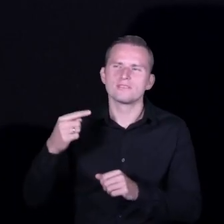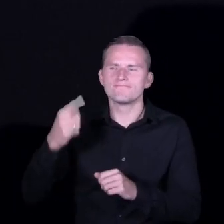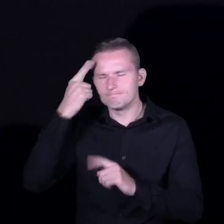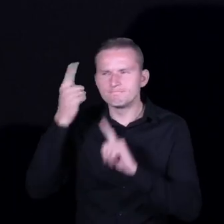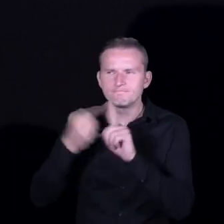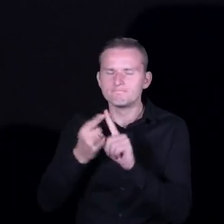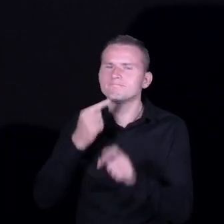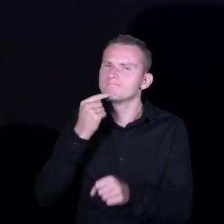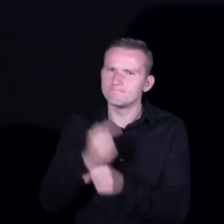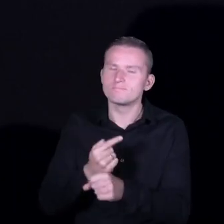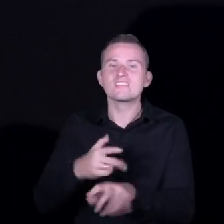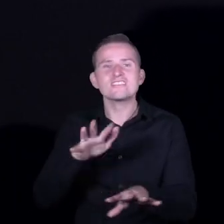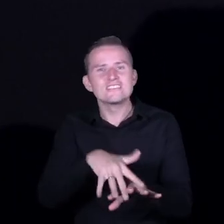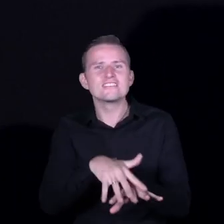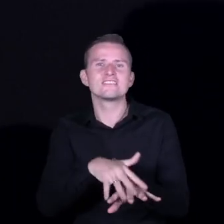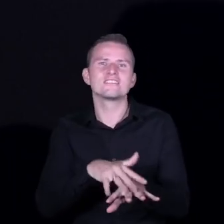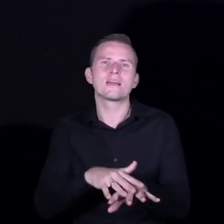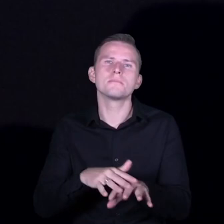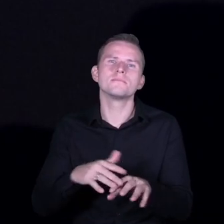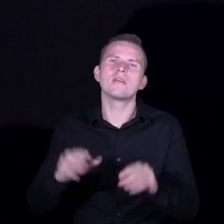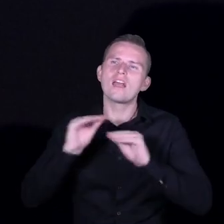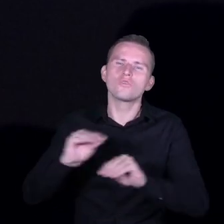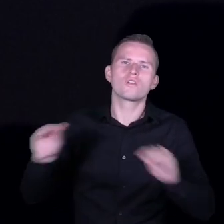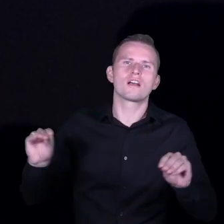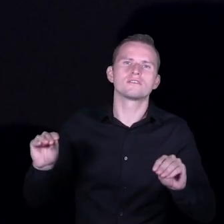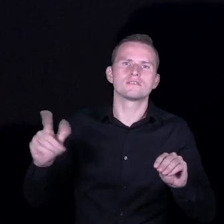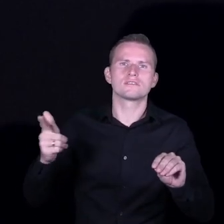i zidentyfikowane zostały te bariery.